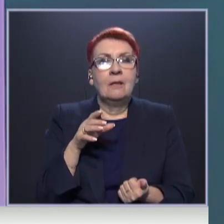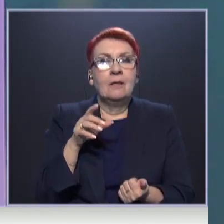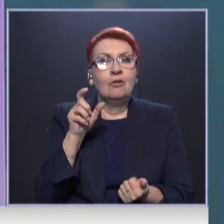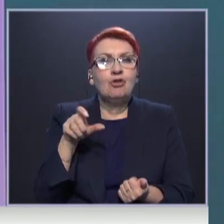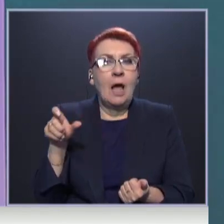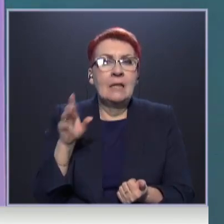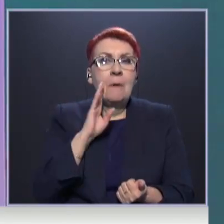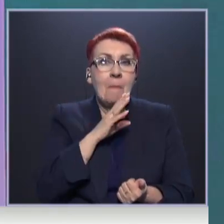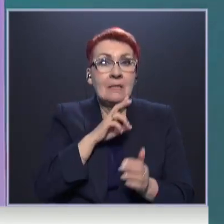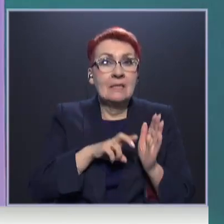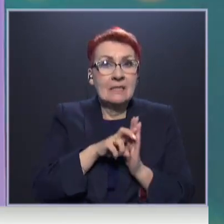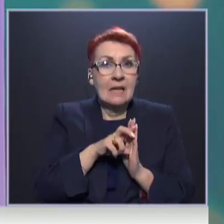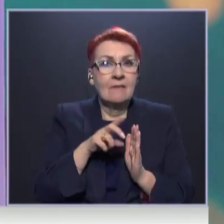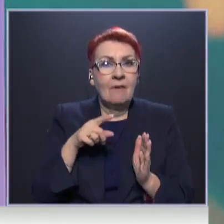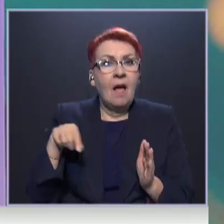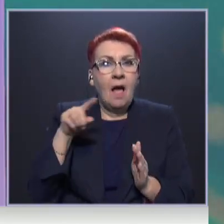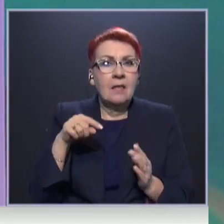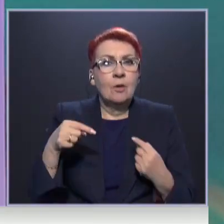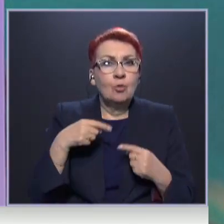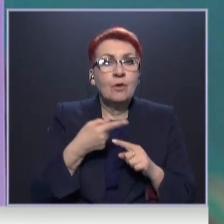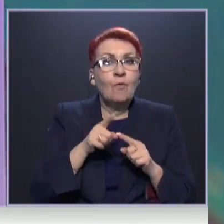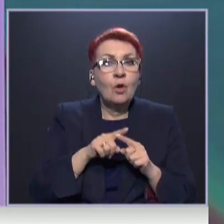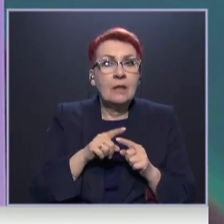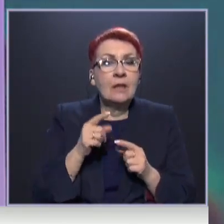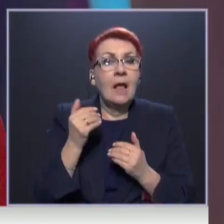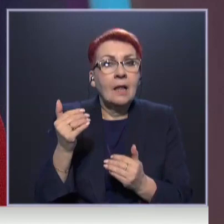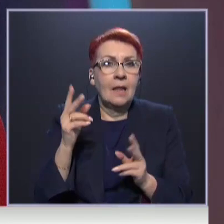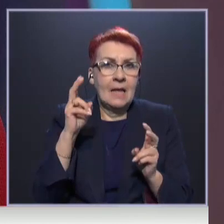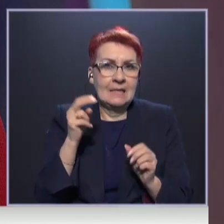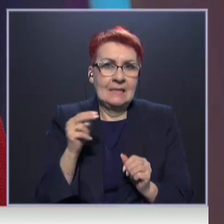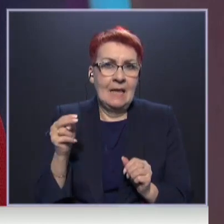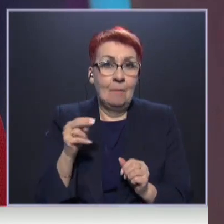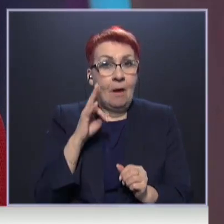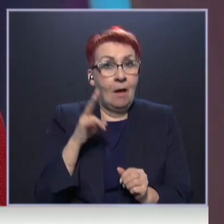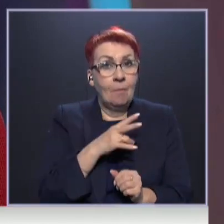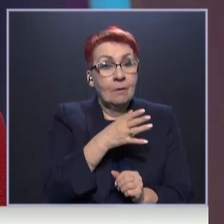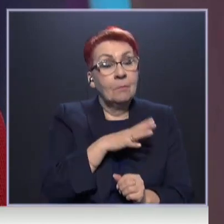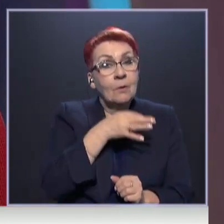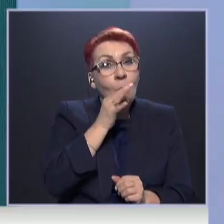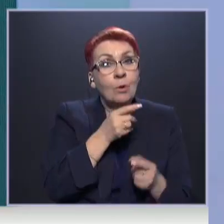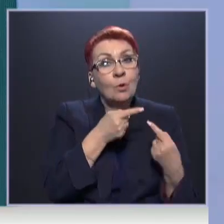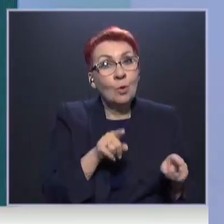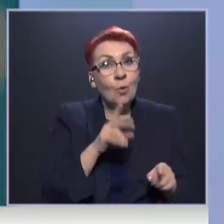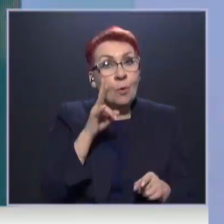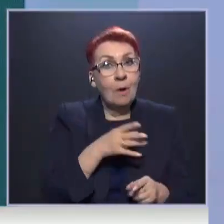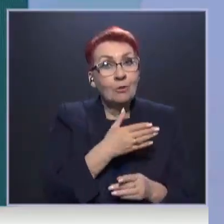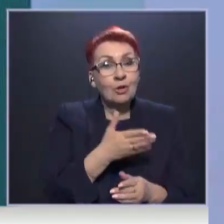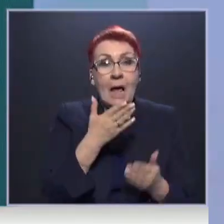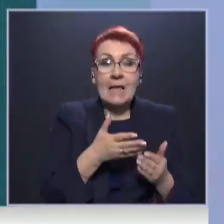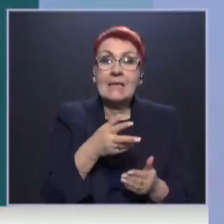Церкви, они страшно мучились вот этой самой темой. Угу. А у меня, например, был другой опыт. Если я